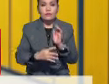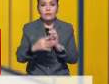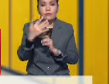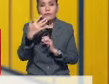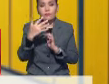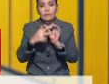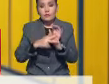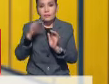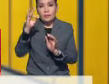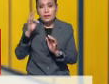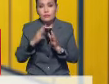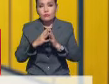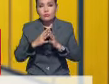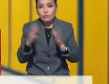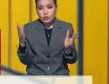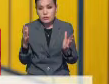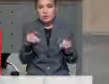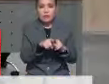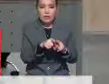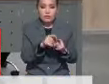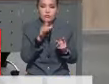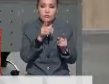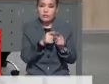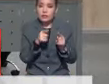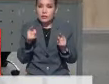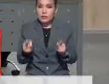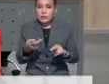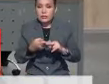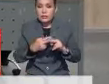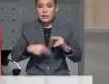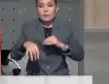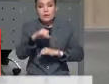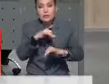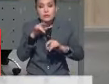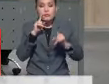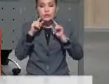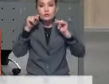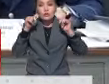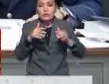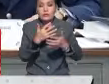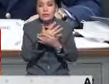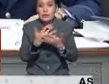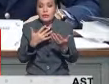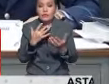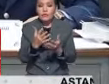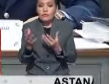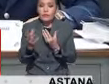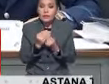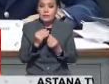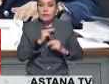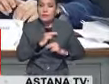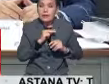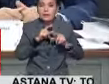98% больше за аналогичный период. Участники совещания пришли к решению усилить взаимодействие между школой и родителями.